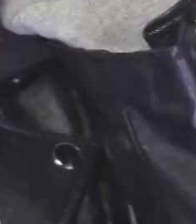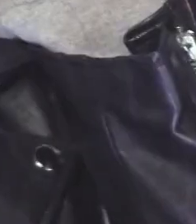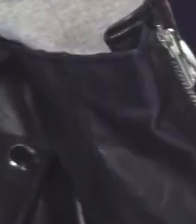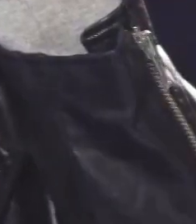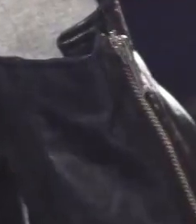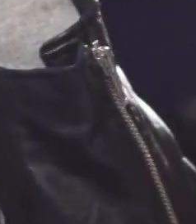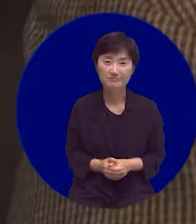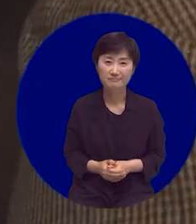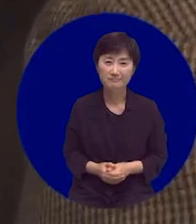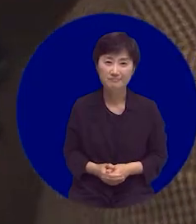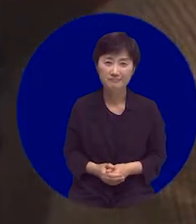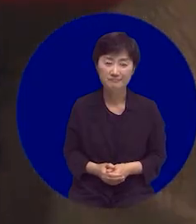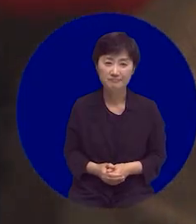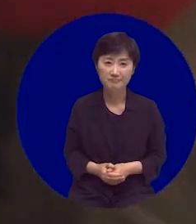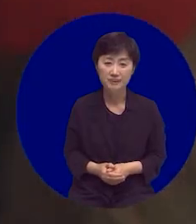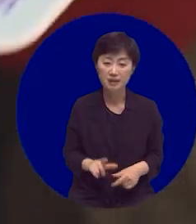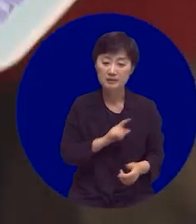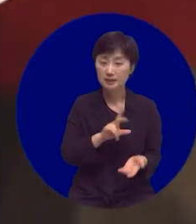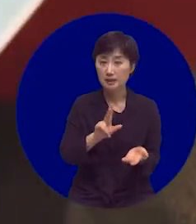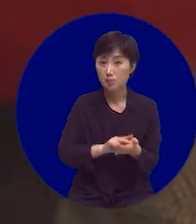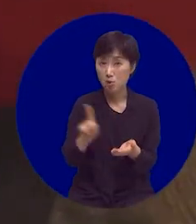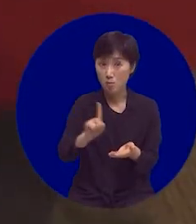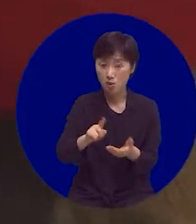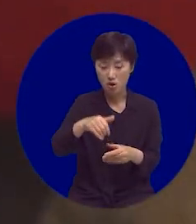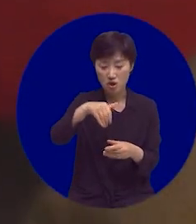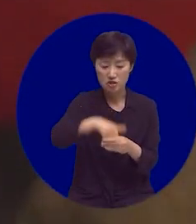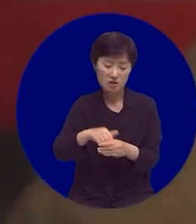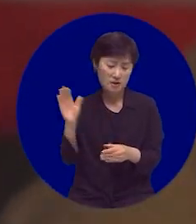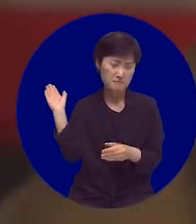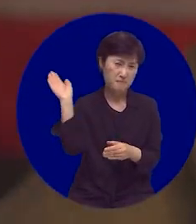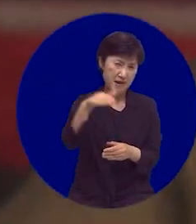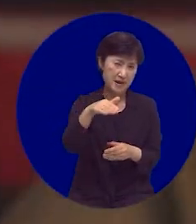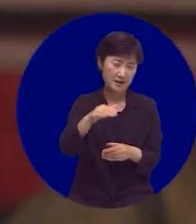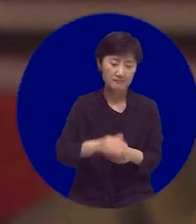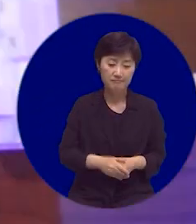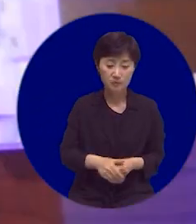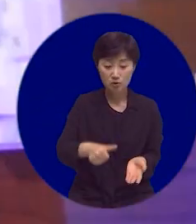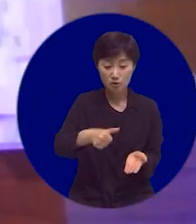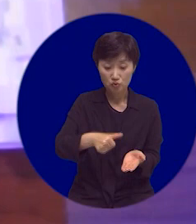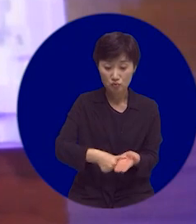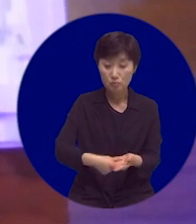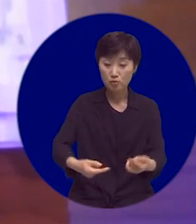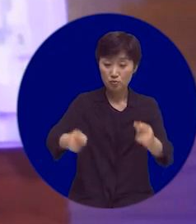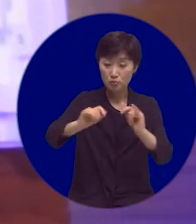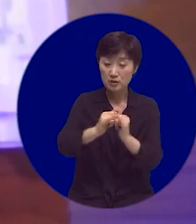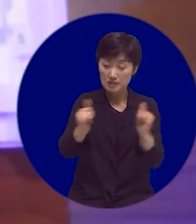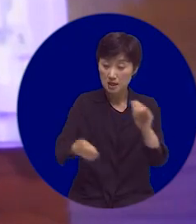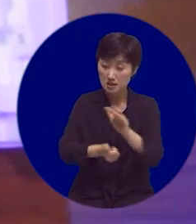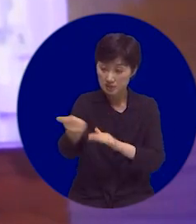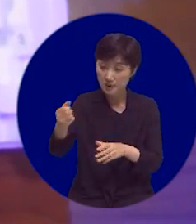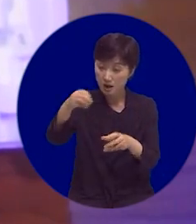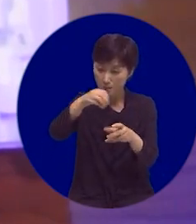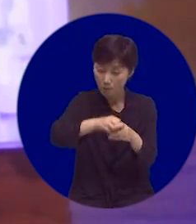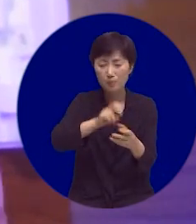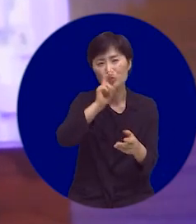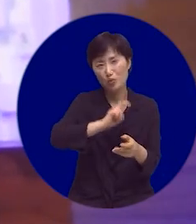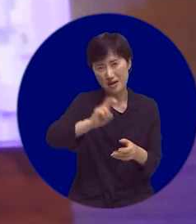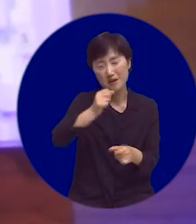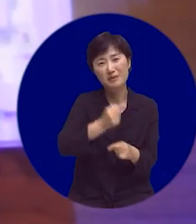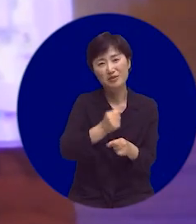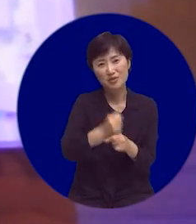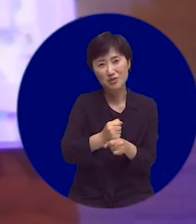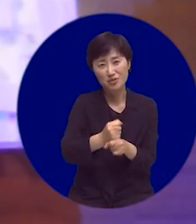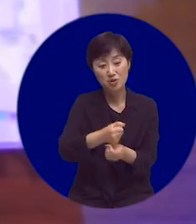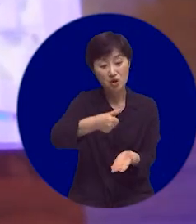거야 렛츠 보트라는 공명의 선거 주제가는 투표에 참여하는 유권자의 희망을 전하고 참여, 공정,